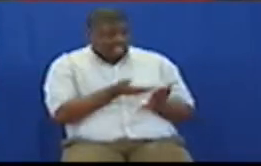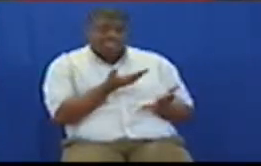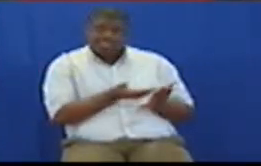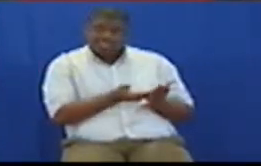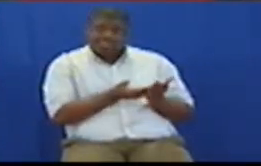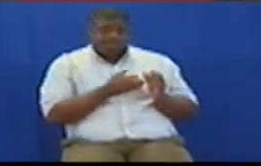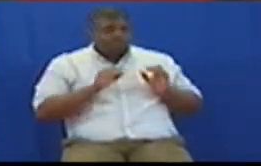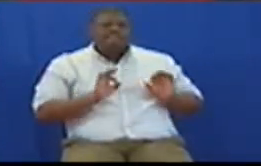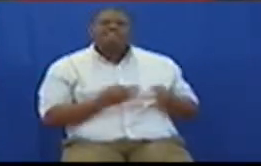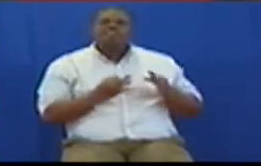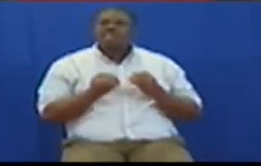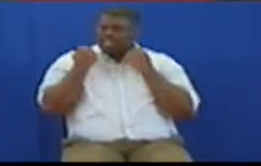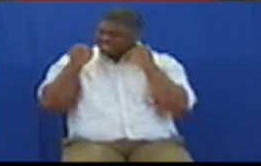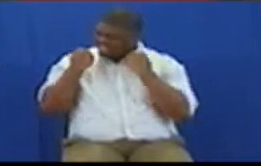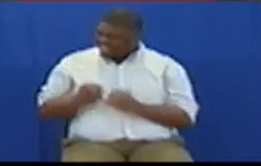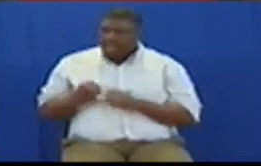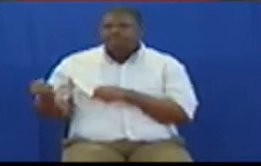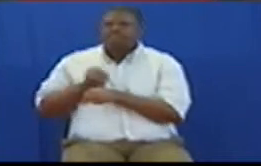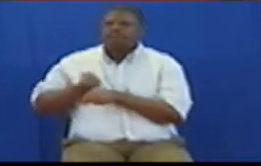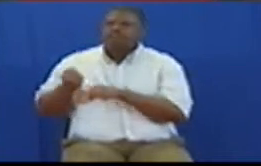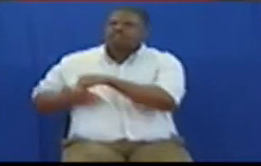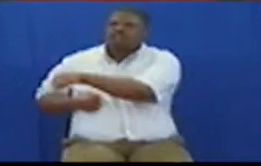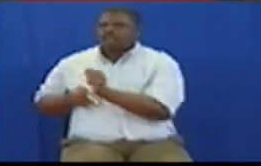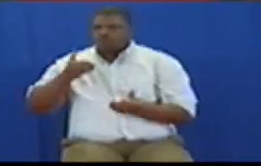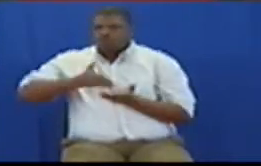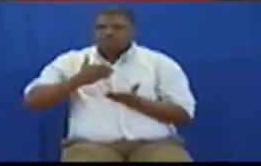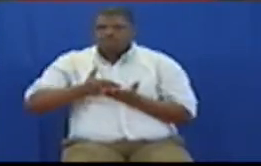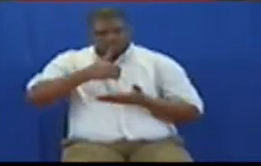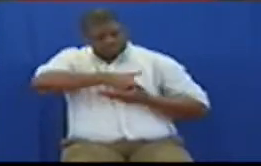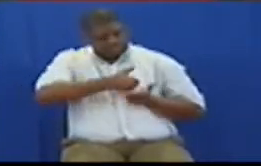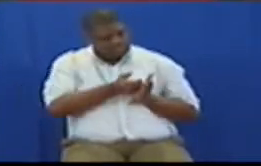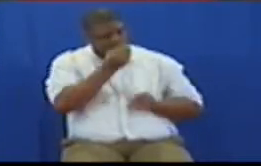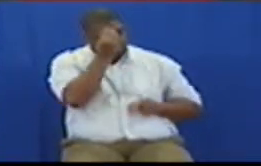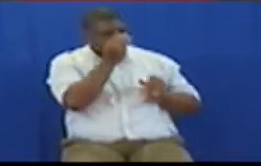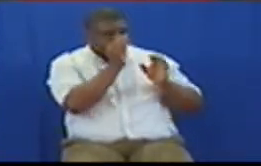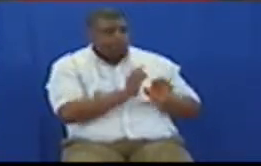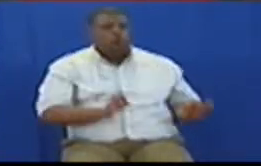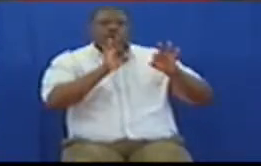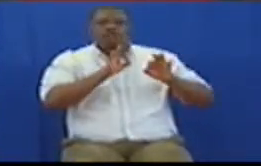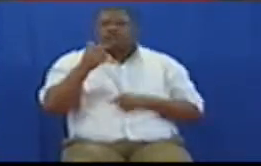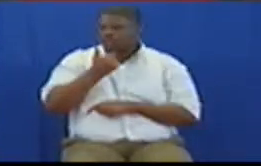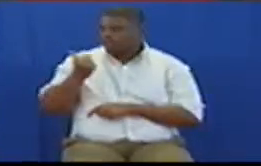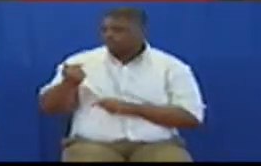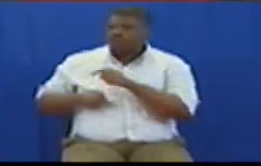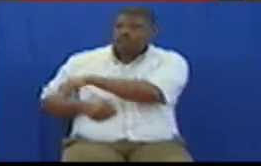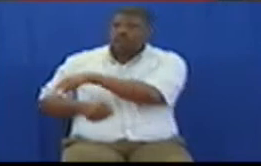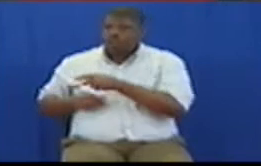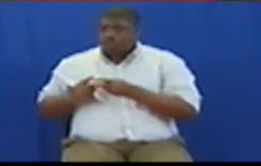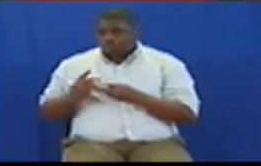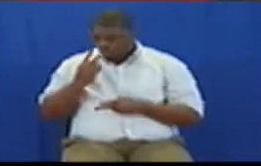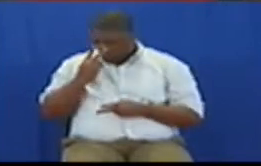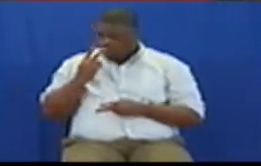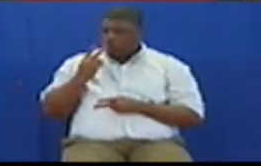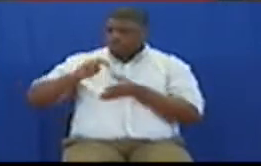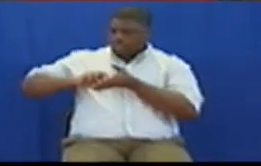kiasi gani jitihada zinafanyika kuhakikisha sekta ya elimu inaboreshwa Tanzania. Tumeona kuna